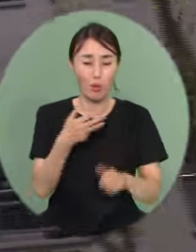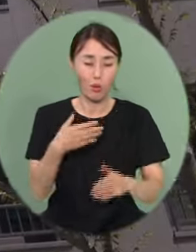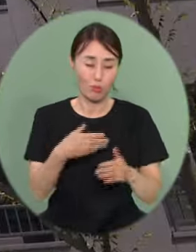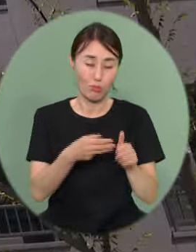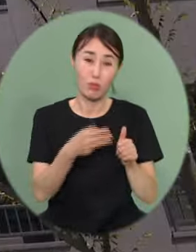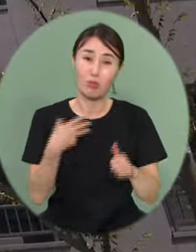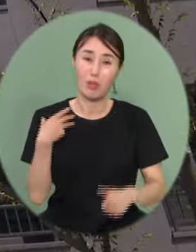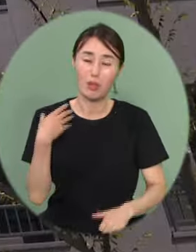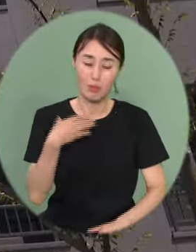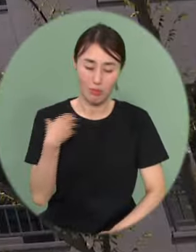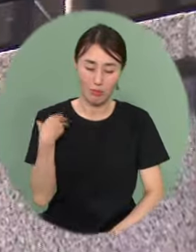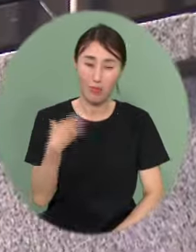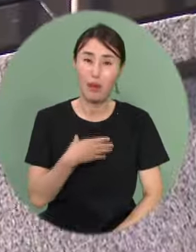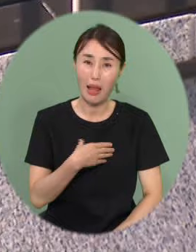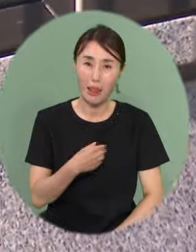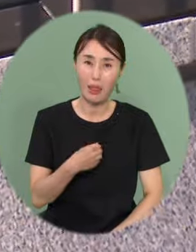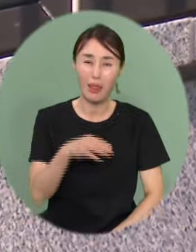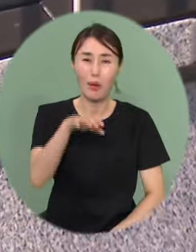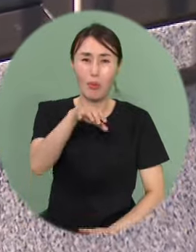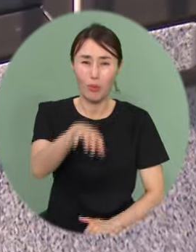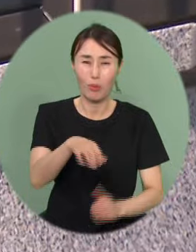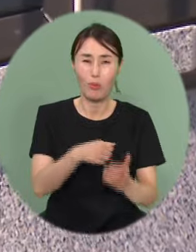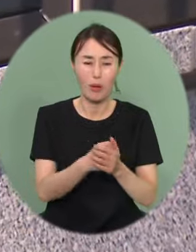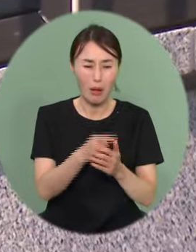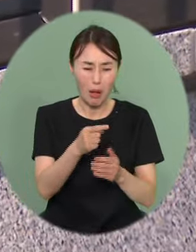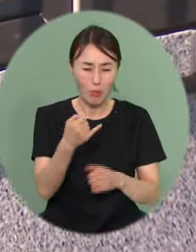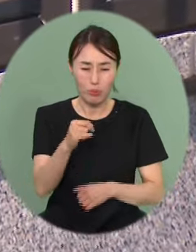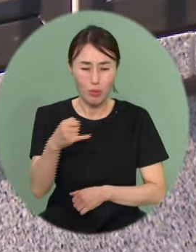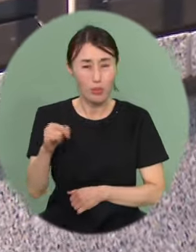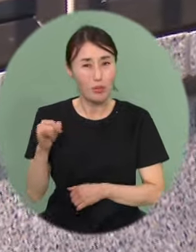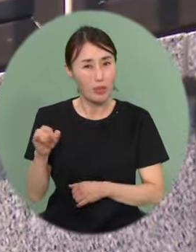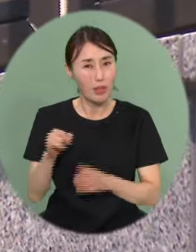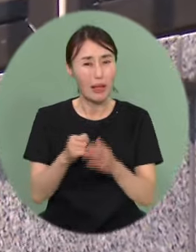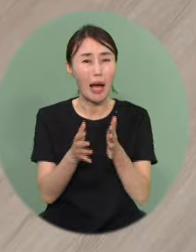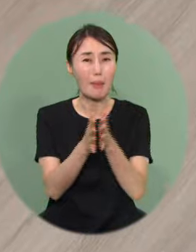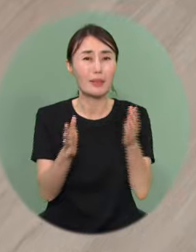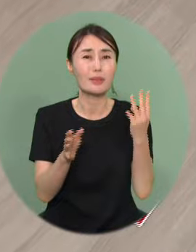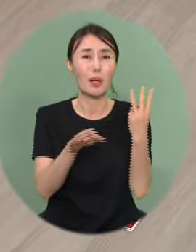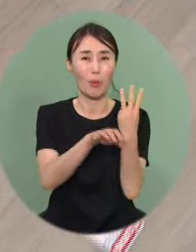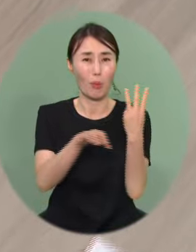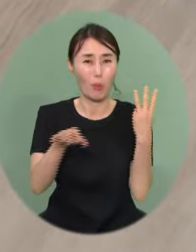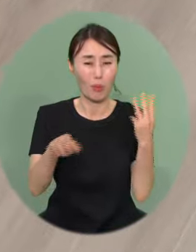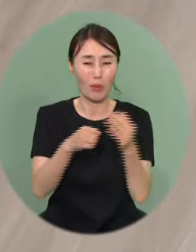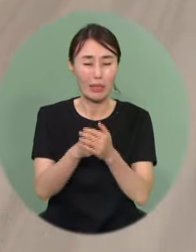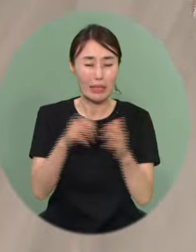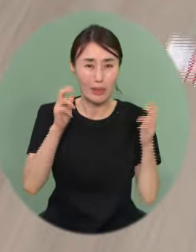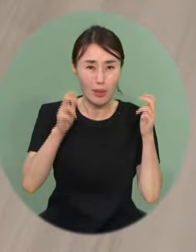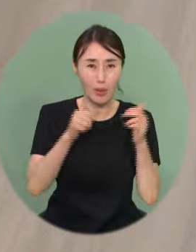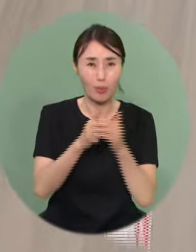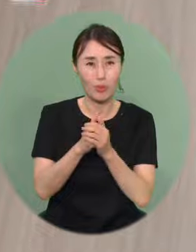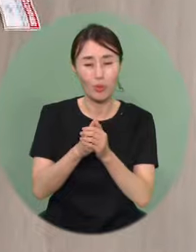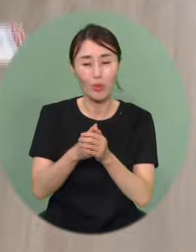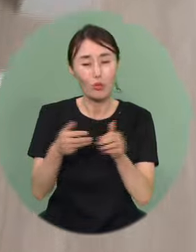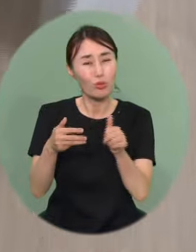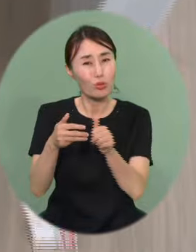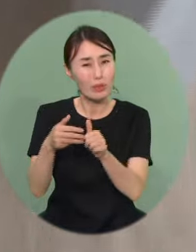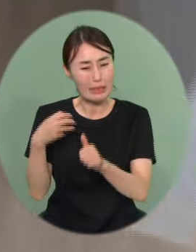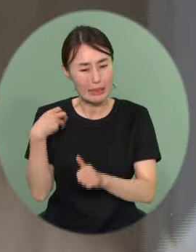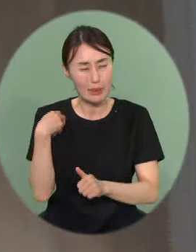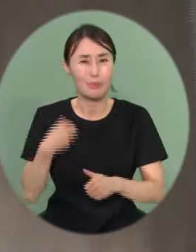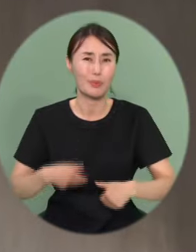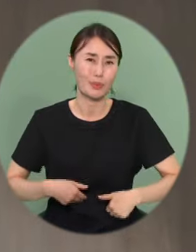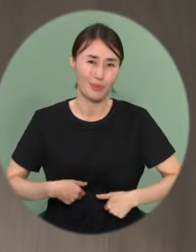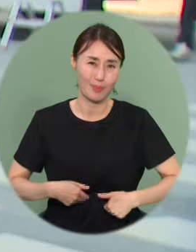오룡지구의 신축 아파트 세 곳에서 잇따라 하자 논란이 불거진 가운데 시공사와 무안군의 책임 있는 후속 조치가